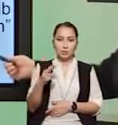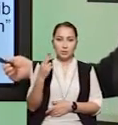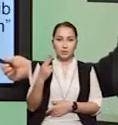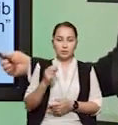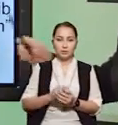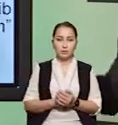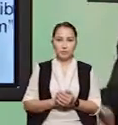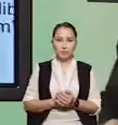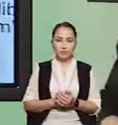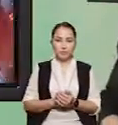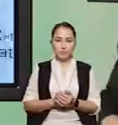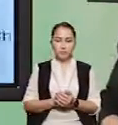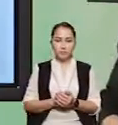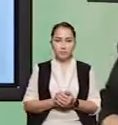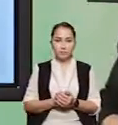deb o'qiymiz.